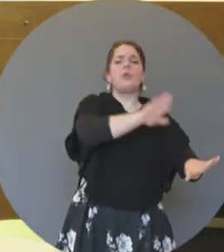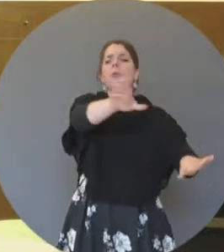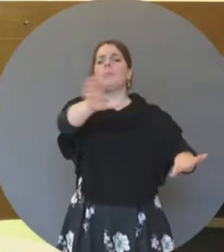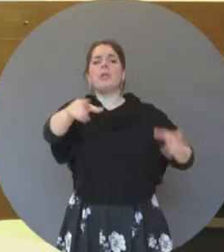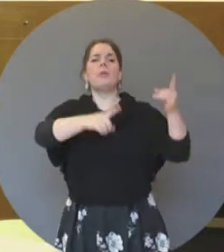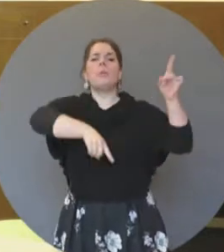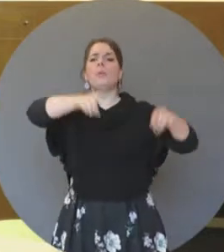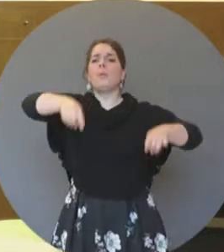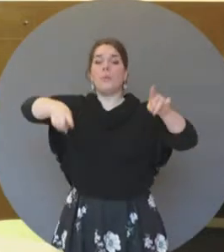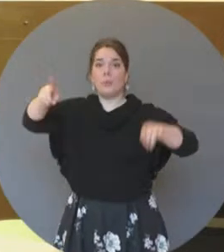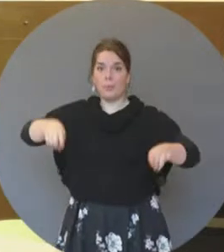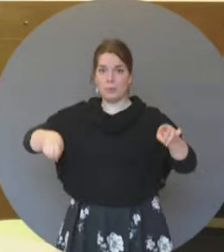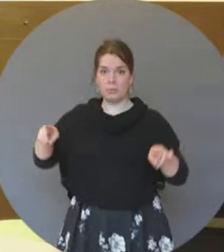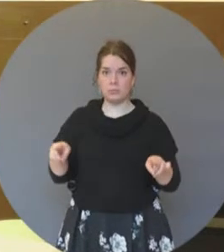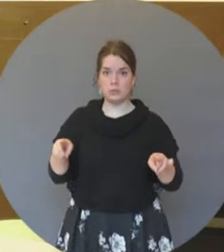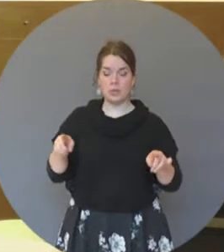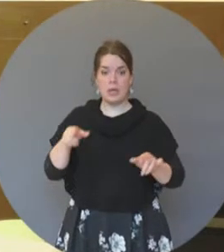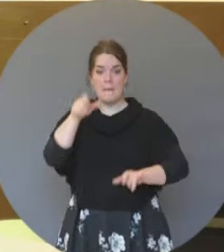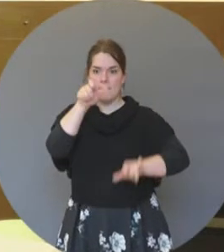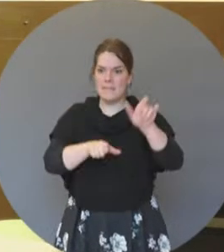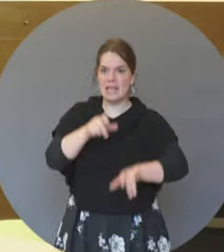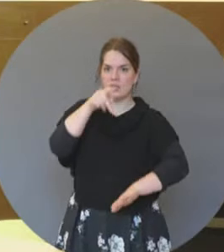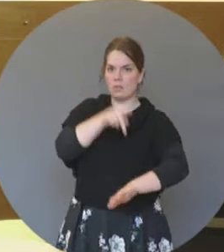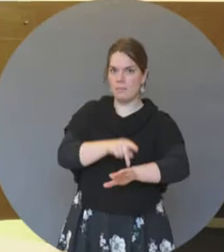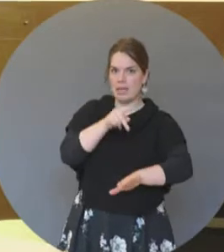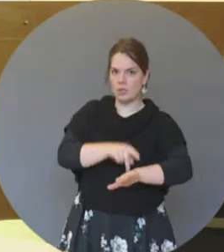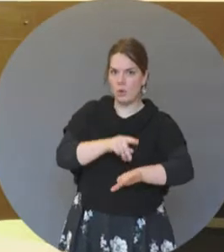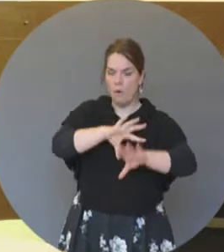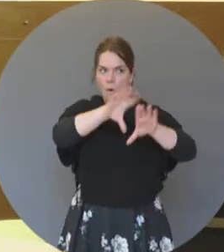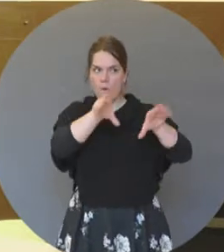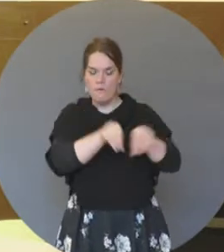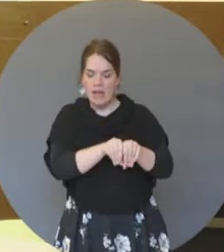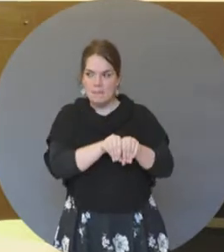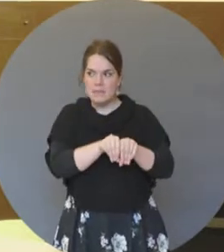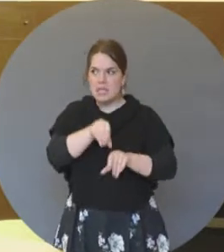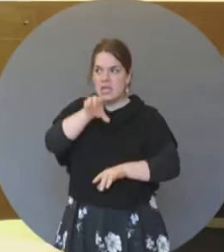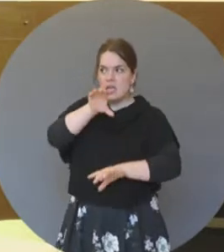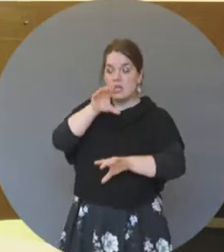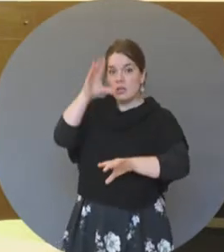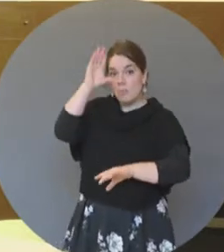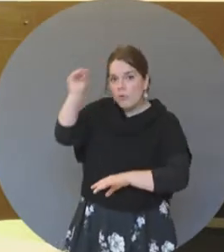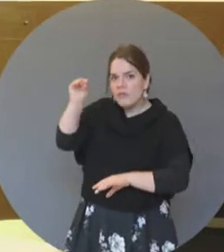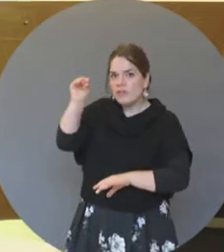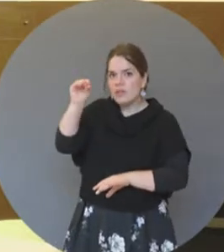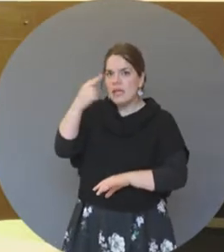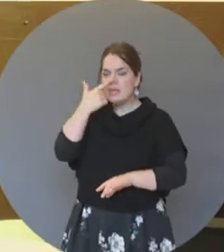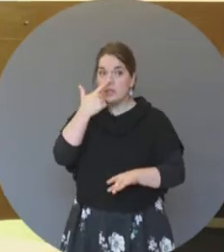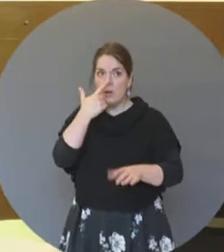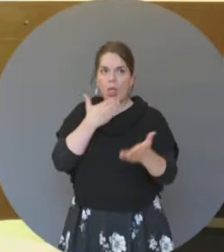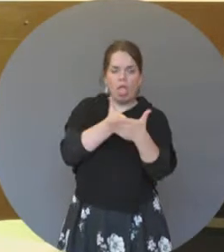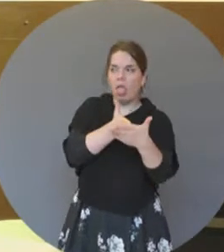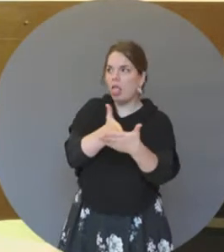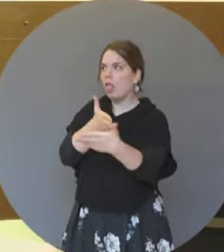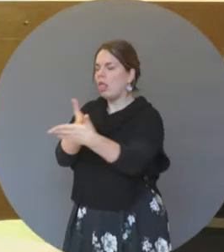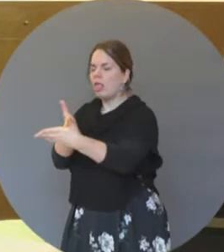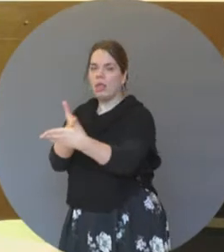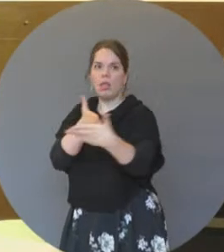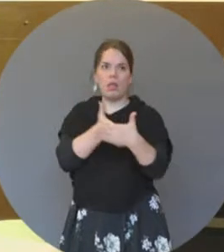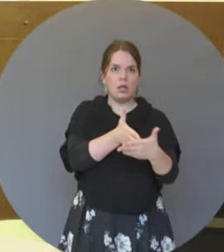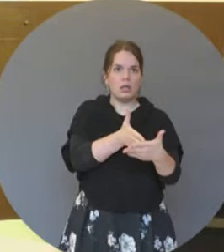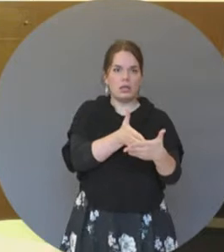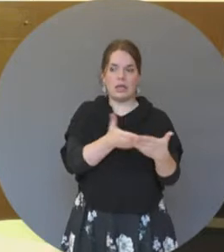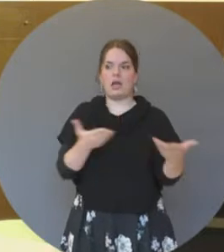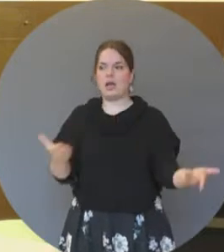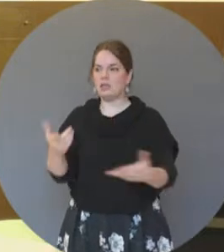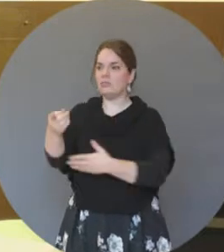des soignants des patients et de leur famille en véritables parcours du combattant la réponse apportée par le Dax